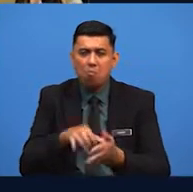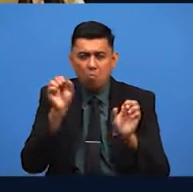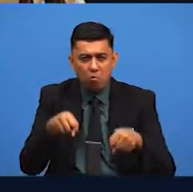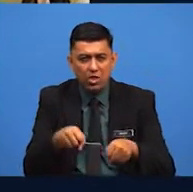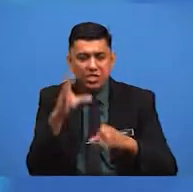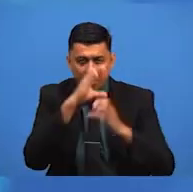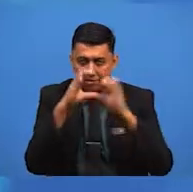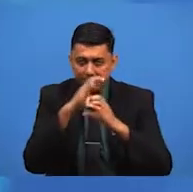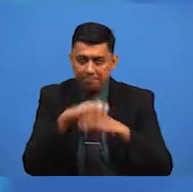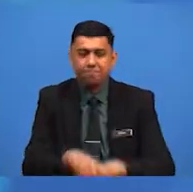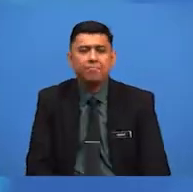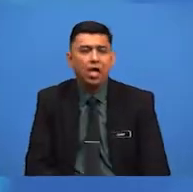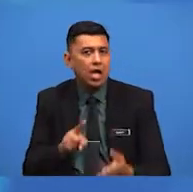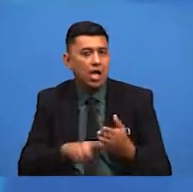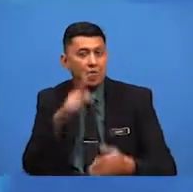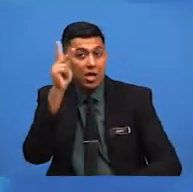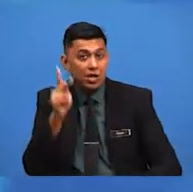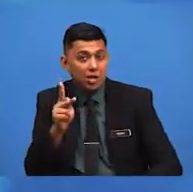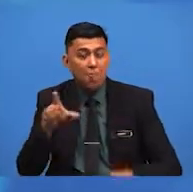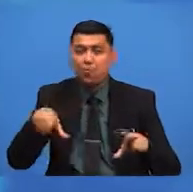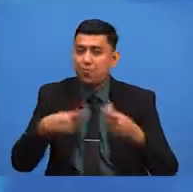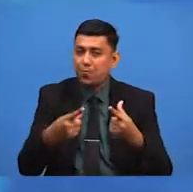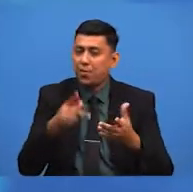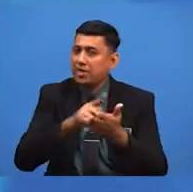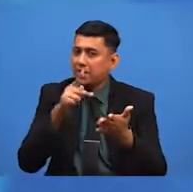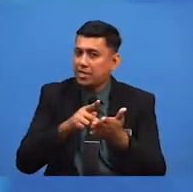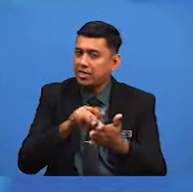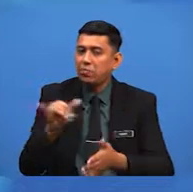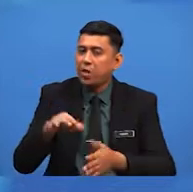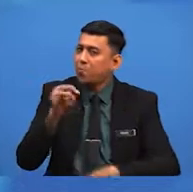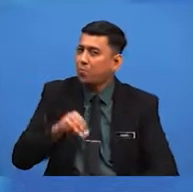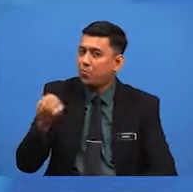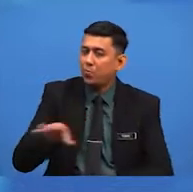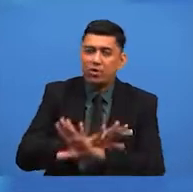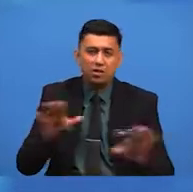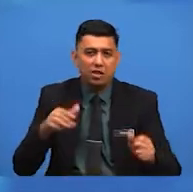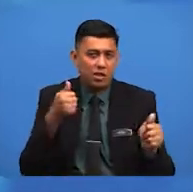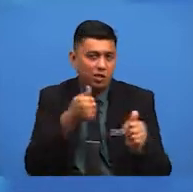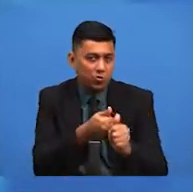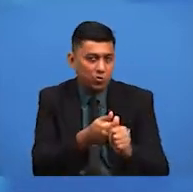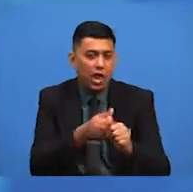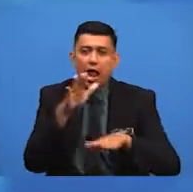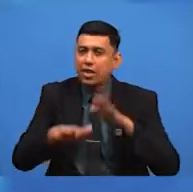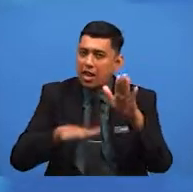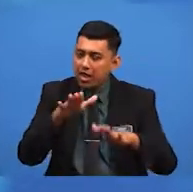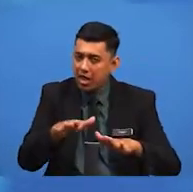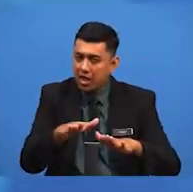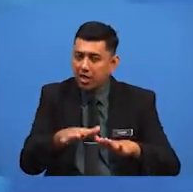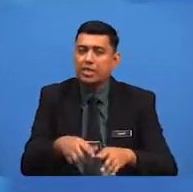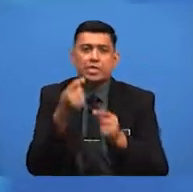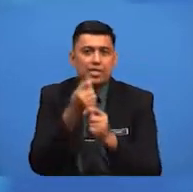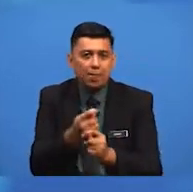dikesan. Apakah yang akan berlaku sekiranya murid-murid tidak mengikut langkah-langkah yang